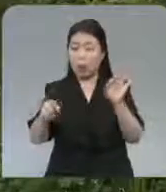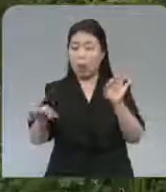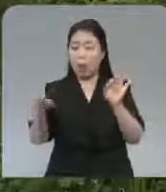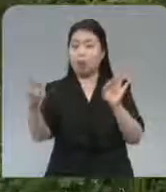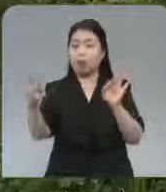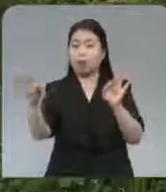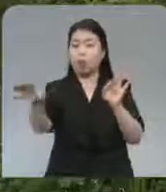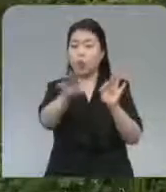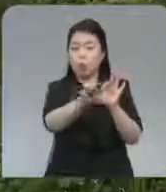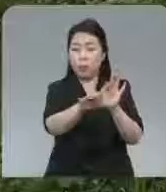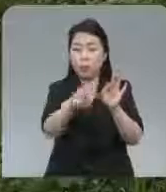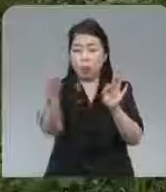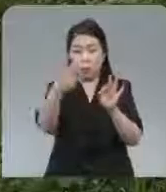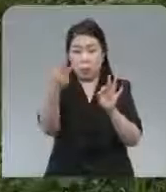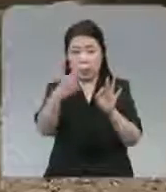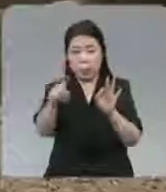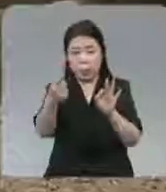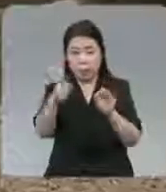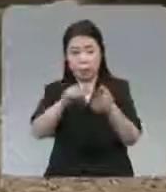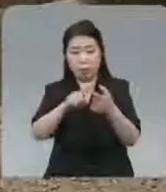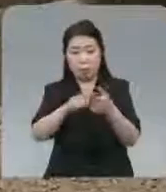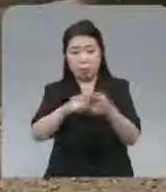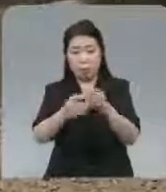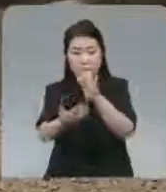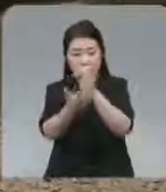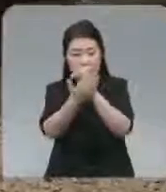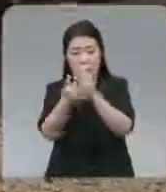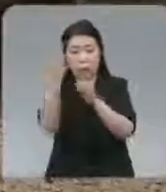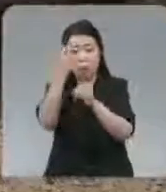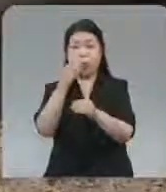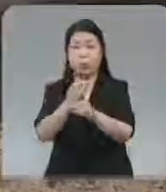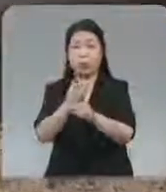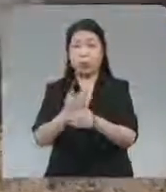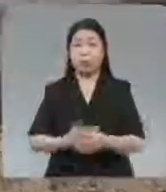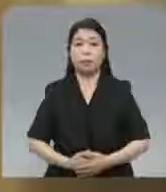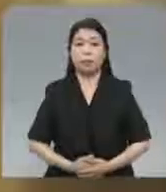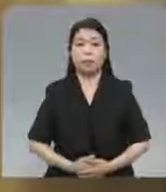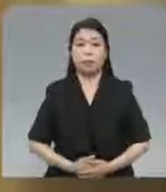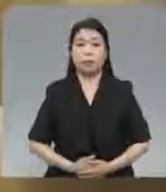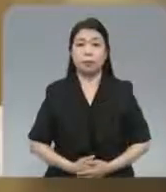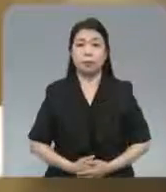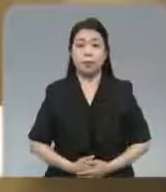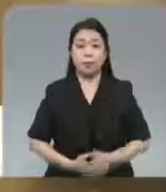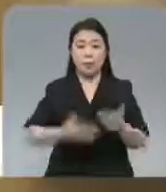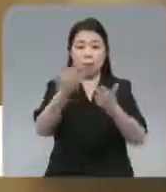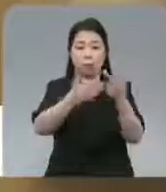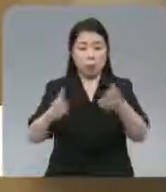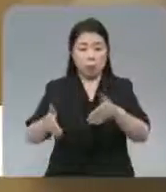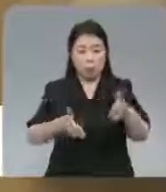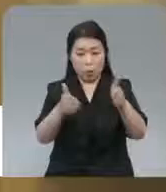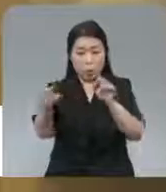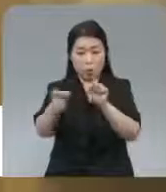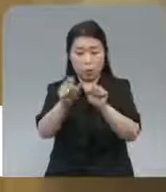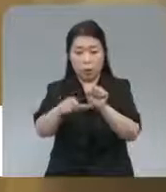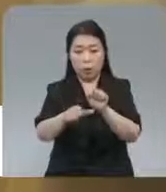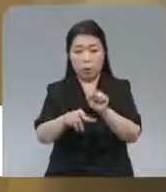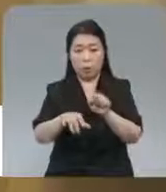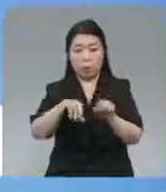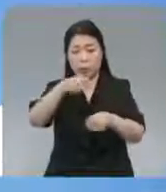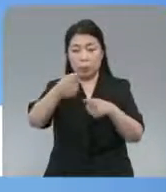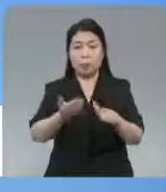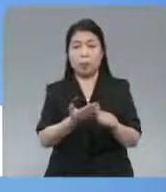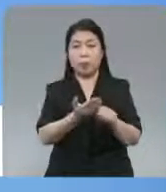radius 10 km dari peternakan yang dimana ditemukan kasus flu babi Afrika tersebut tidak berwenang telah